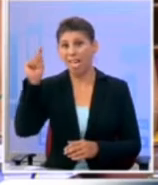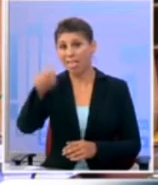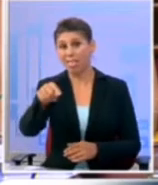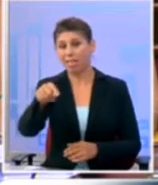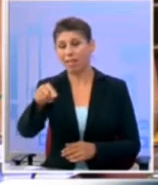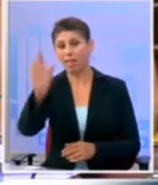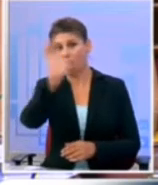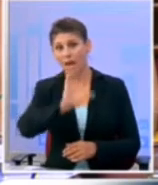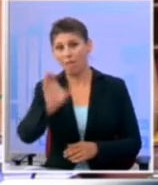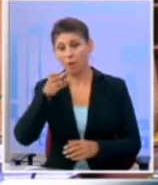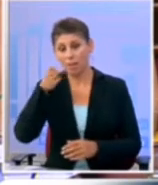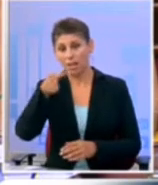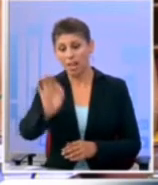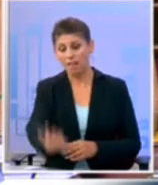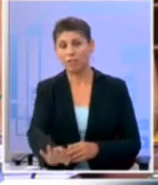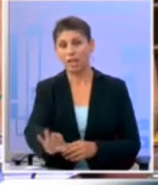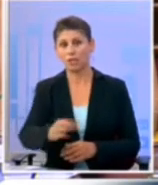Τσακαλώτος.